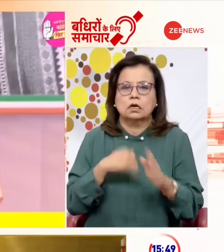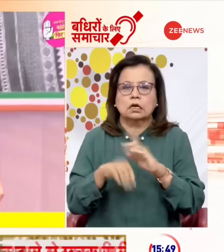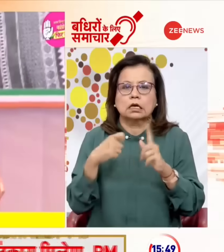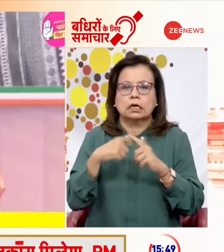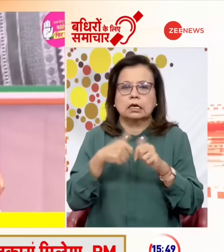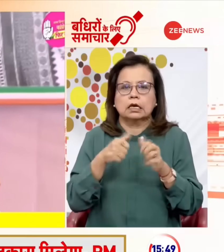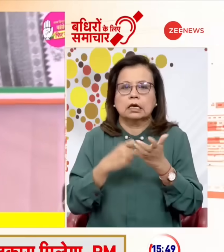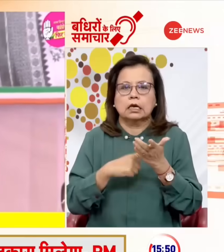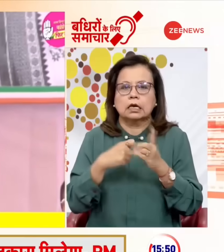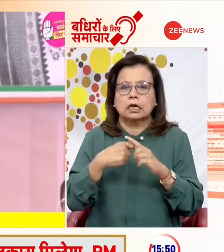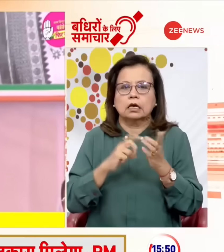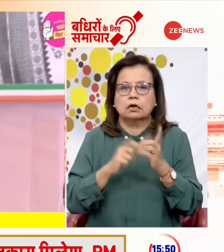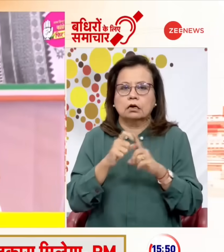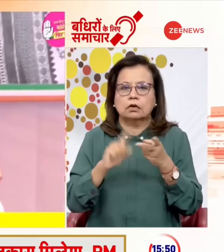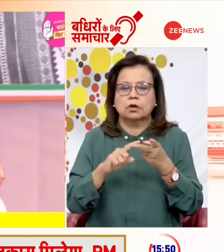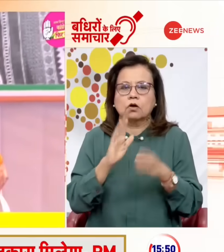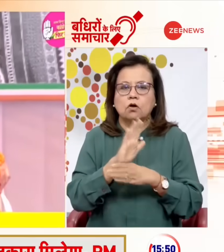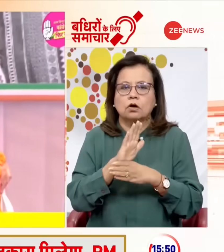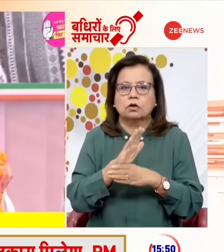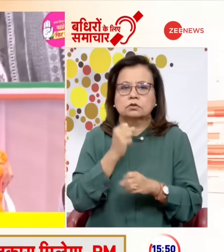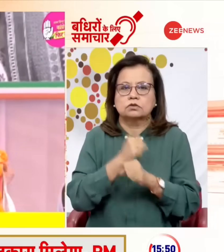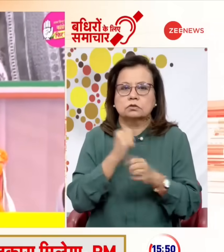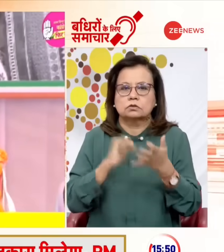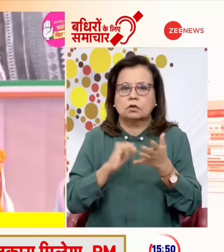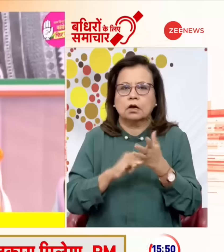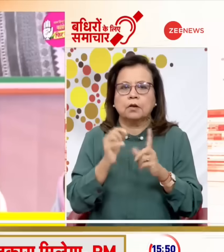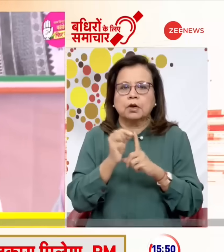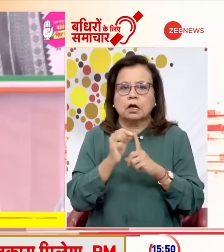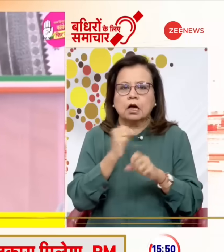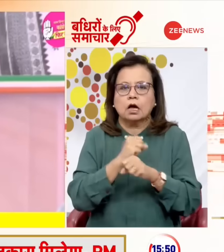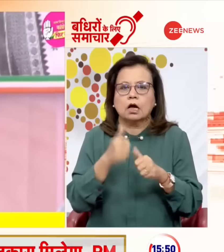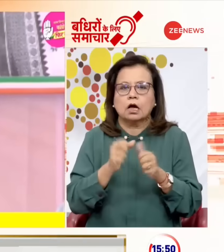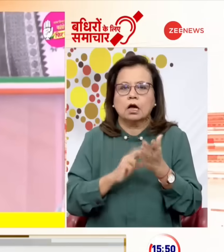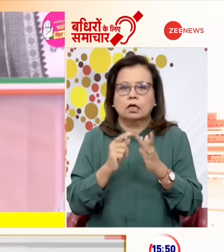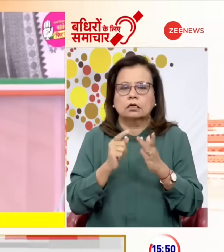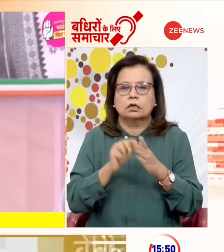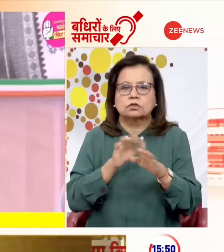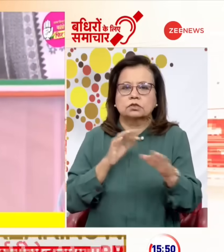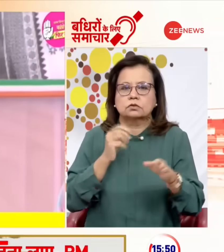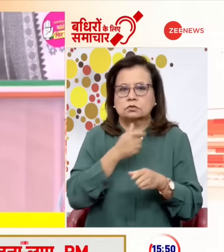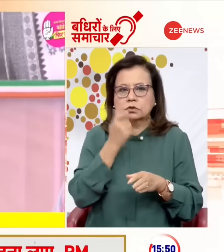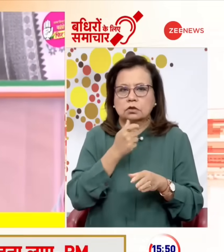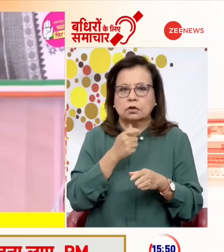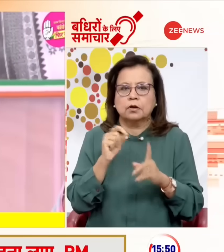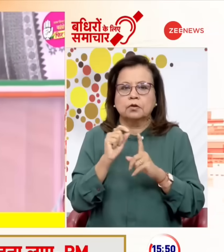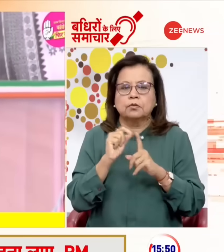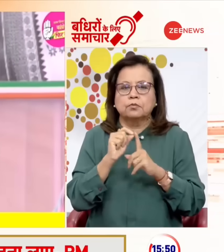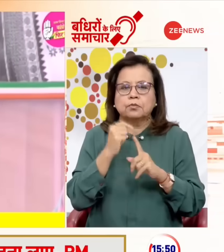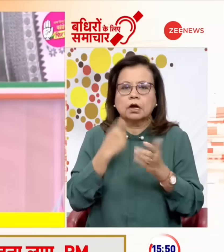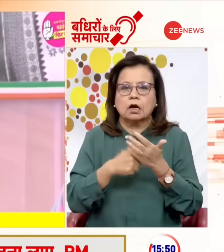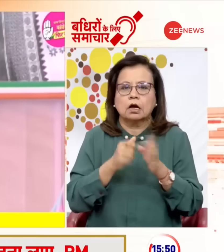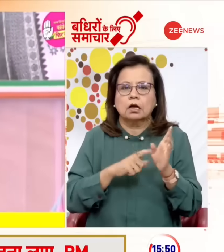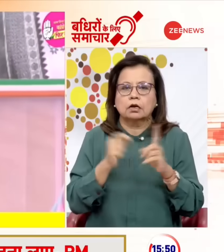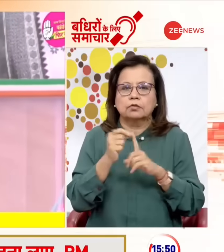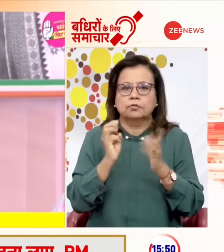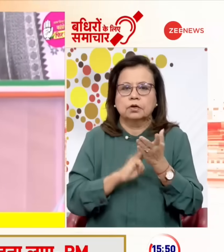राजस्थान के केकड़ी में कांग्रेस महासचिव प्रियंका गांधी ने जनसभा को संबोधित किया।